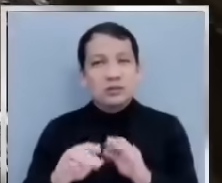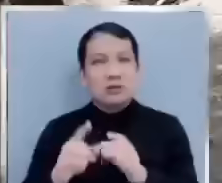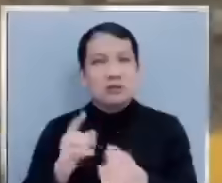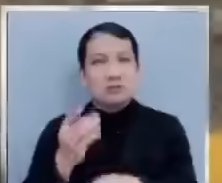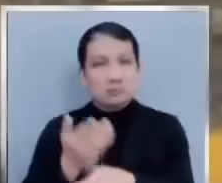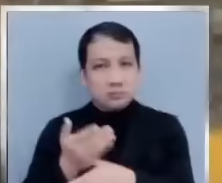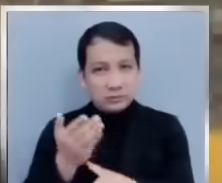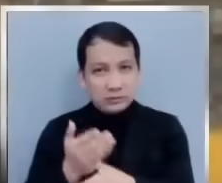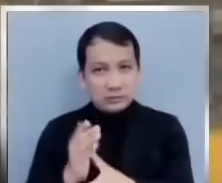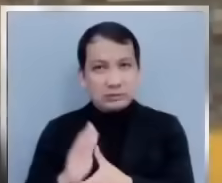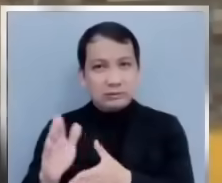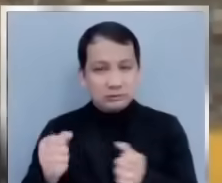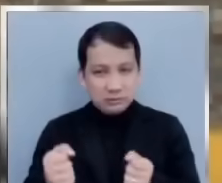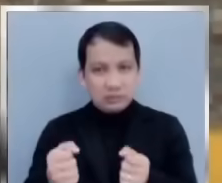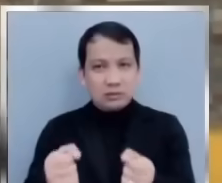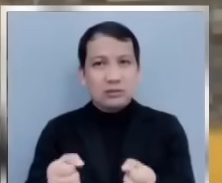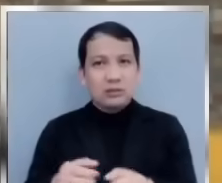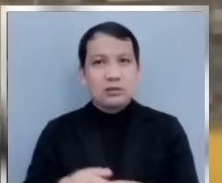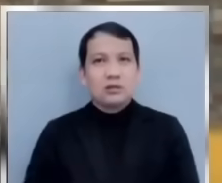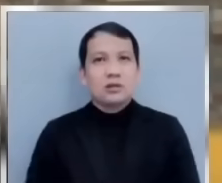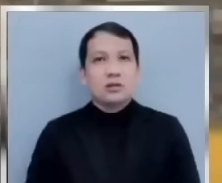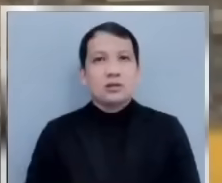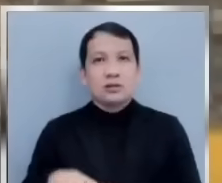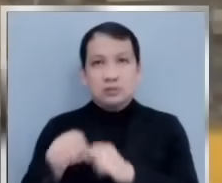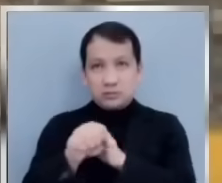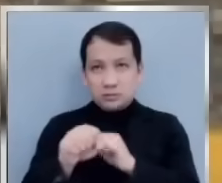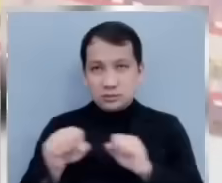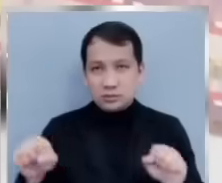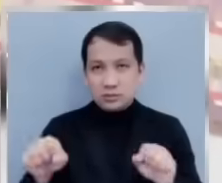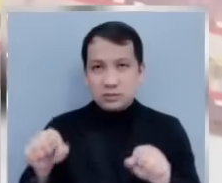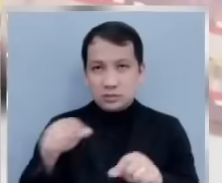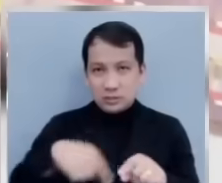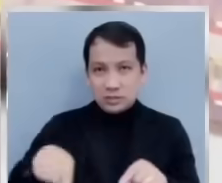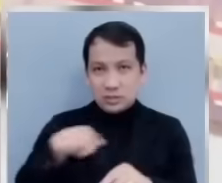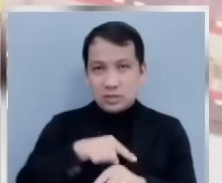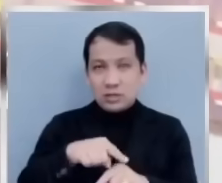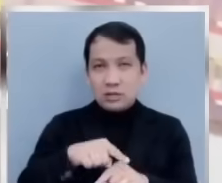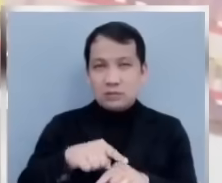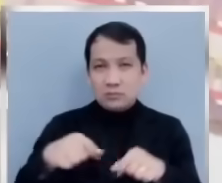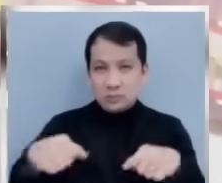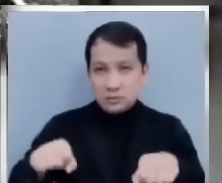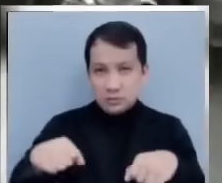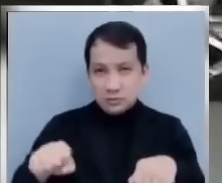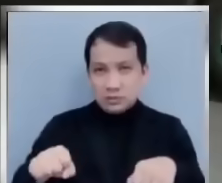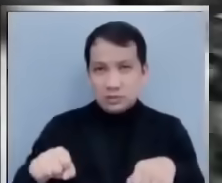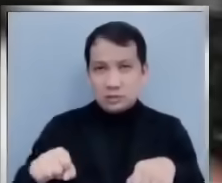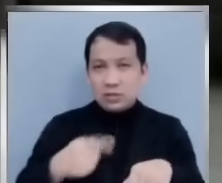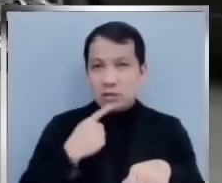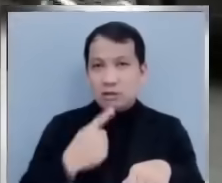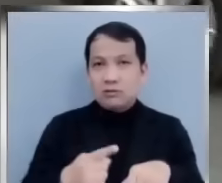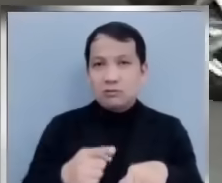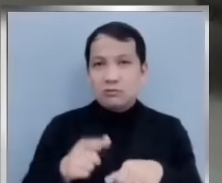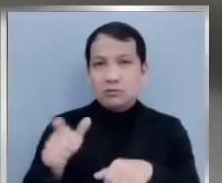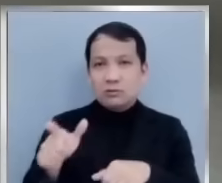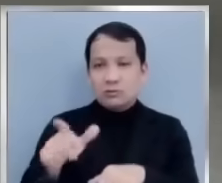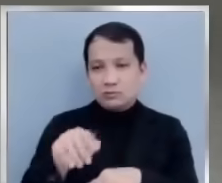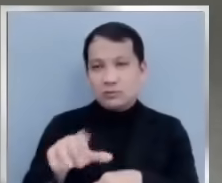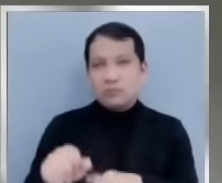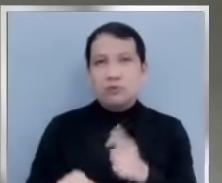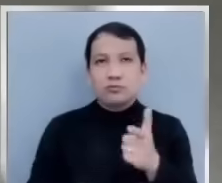kalsada. Meron naman daw ligtas na masisilungan ng mga rider ang mga motorcycle lay-by na 2021